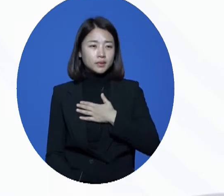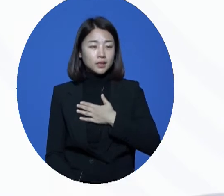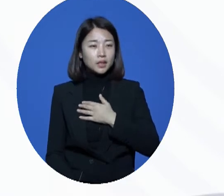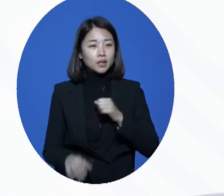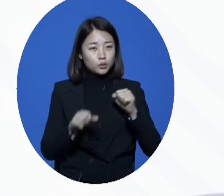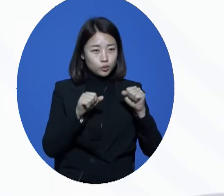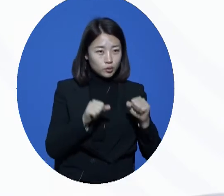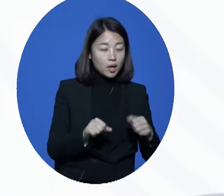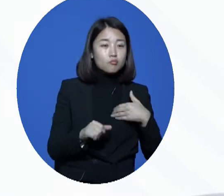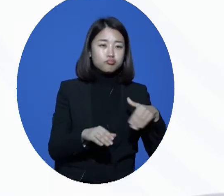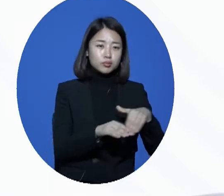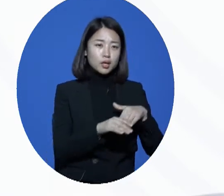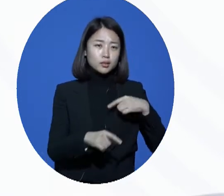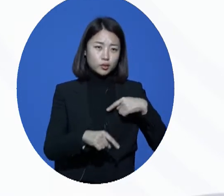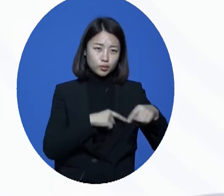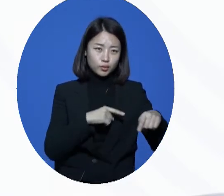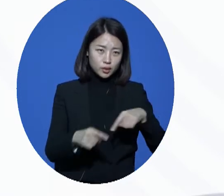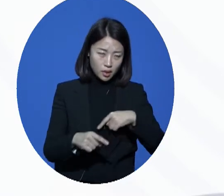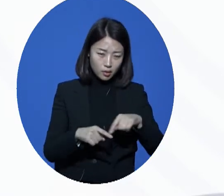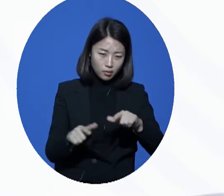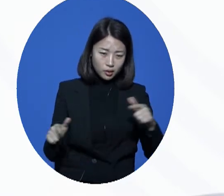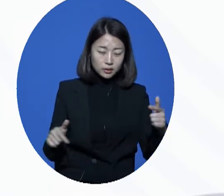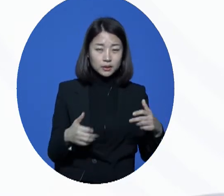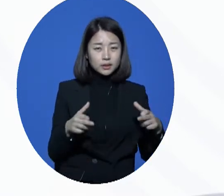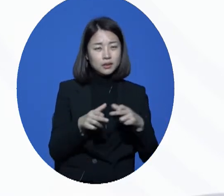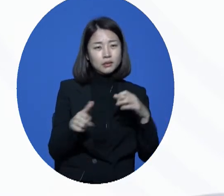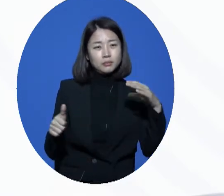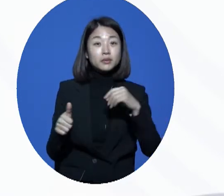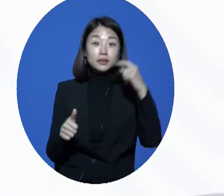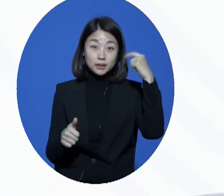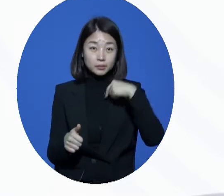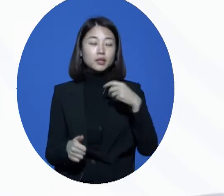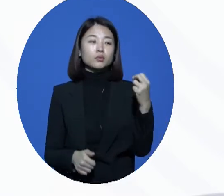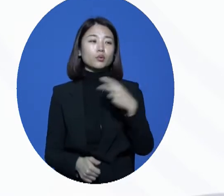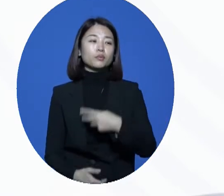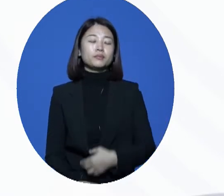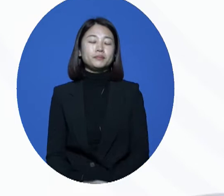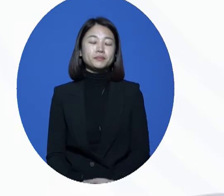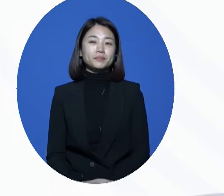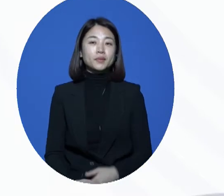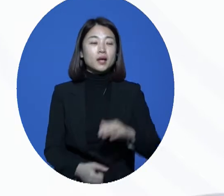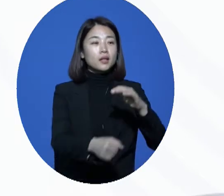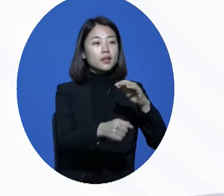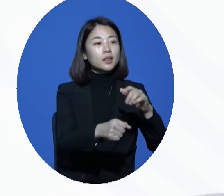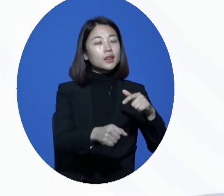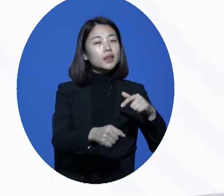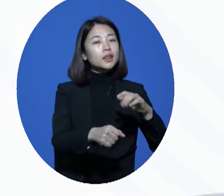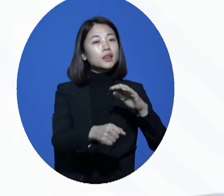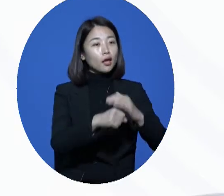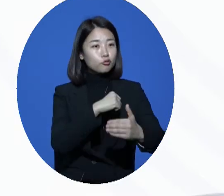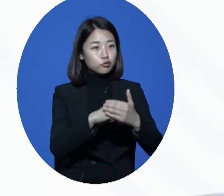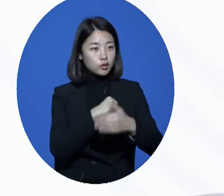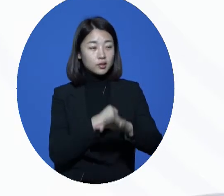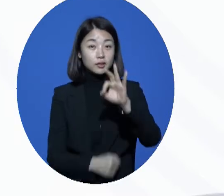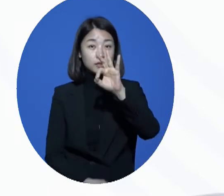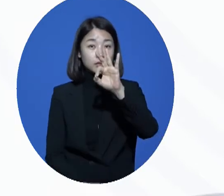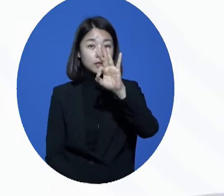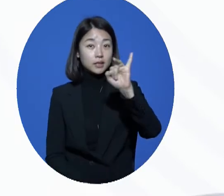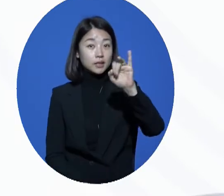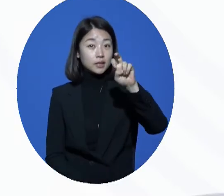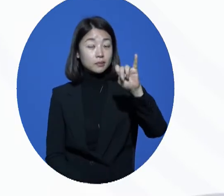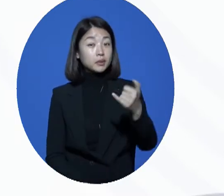정책, 행위들 속에 뿌리 깊게 박혀 있다라고 이야기했습니다. 그리고 대구 지역에서 장애운동을 하고 있는